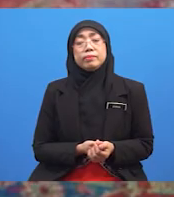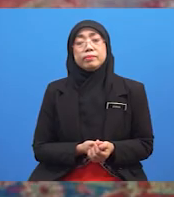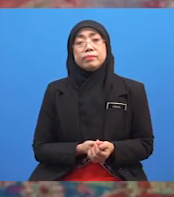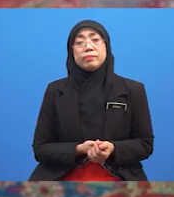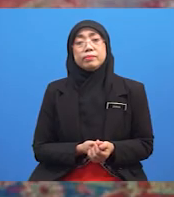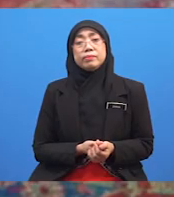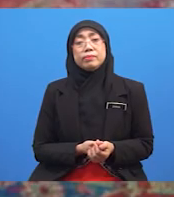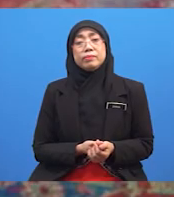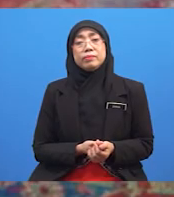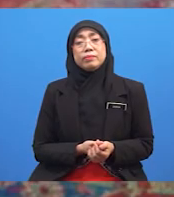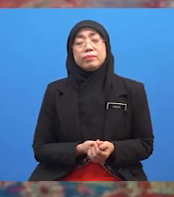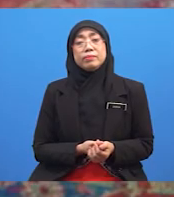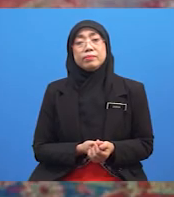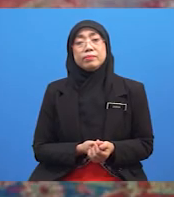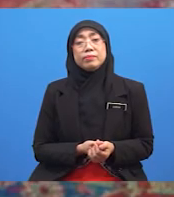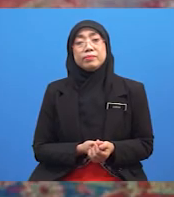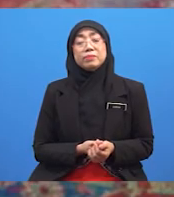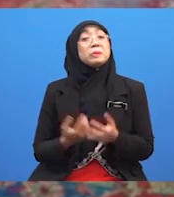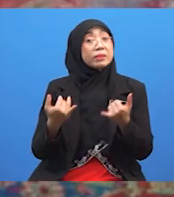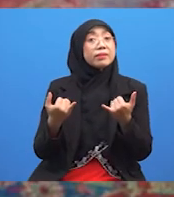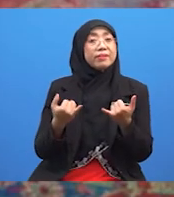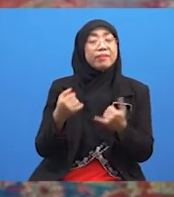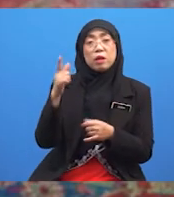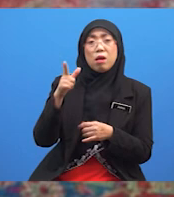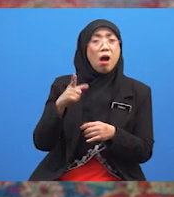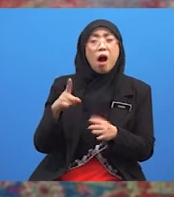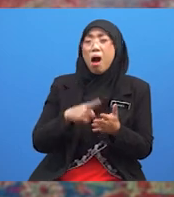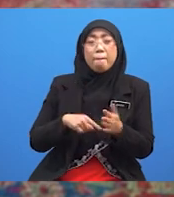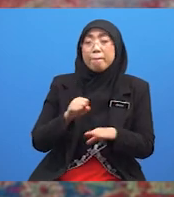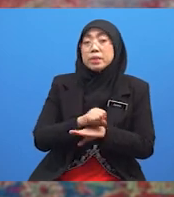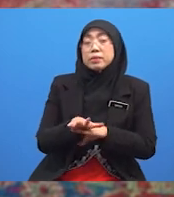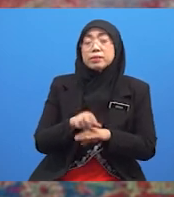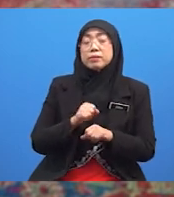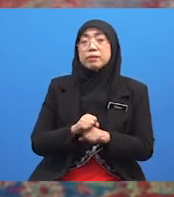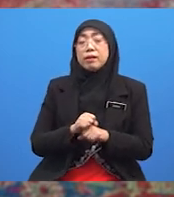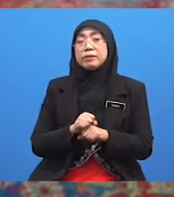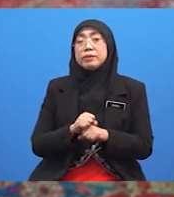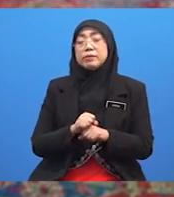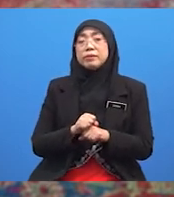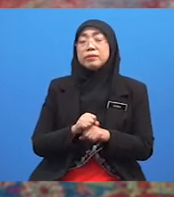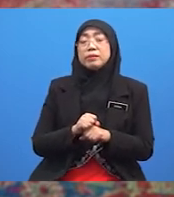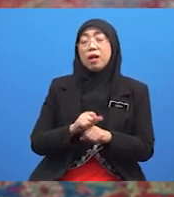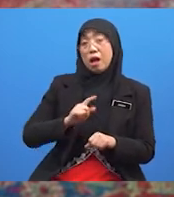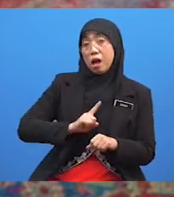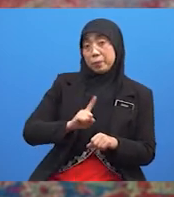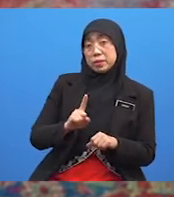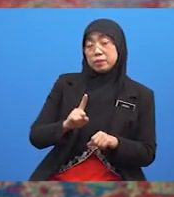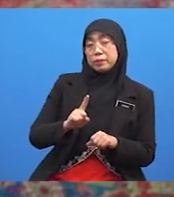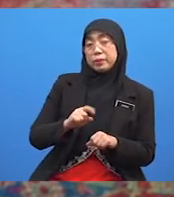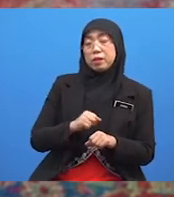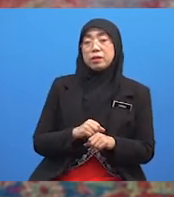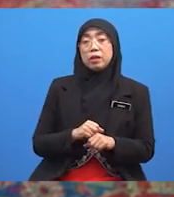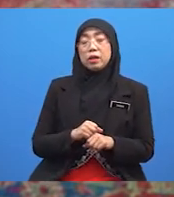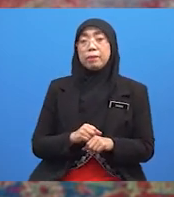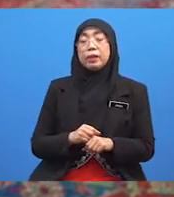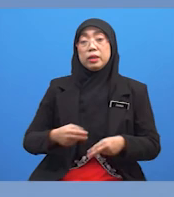Sekarang, marilah kita lihat apakah kesan langsung nilai agama dan kehidupan beragama terhadap